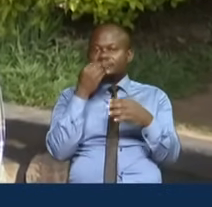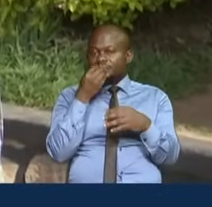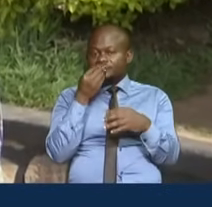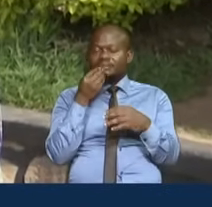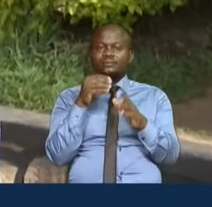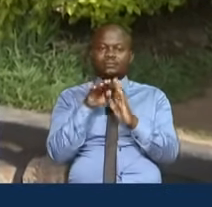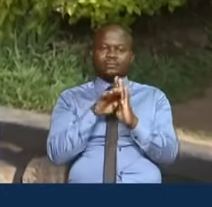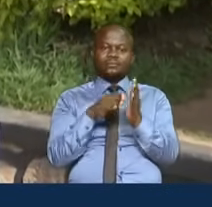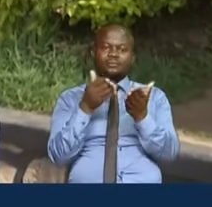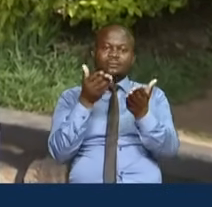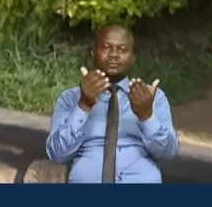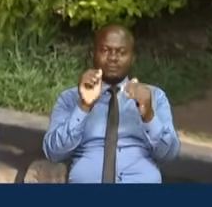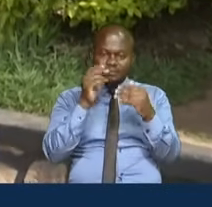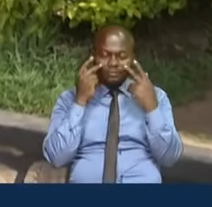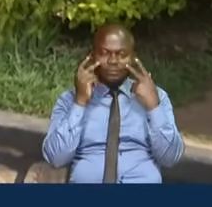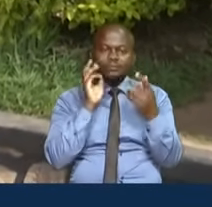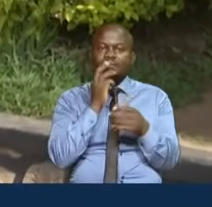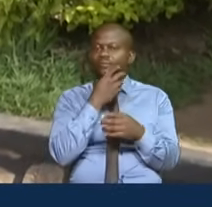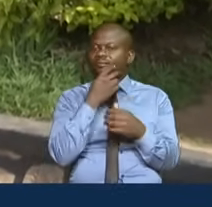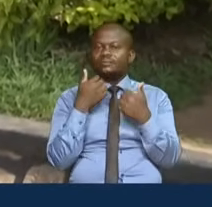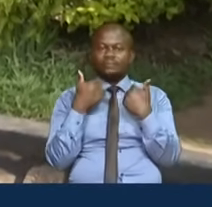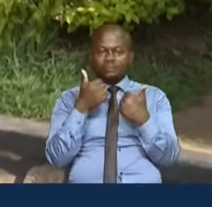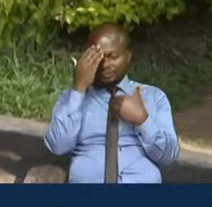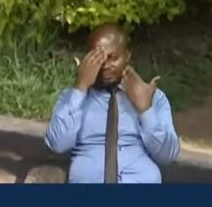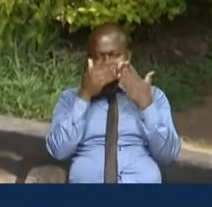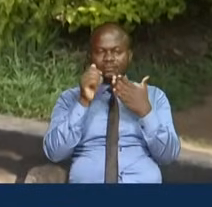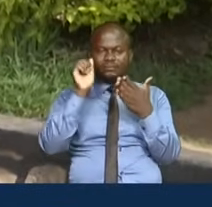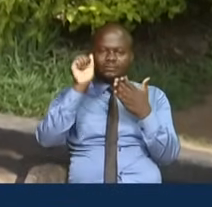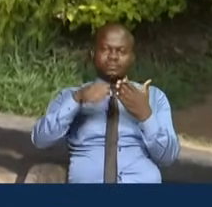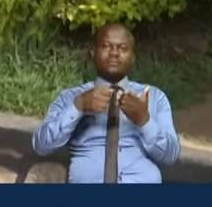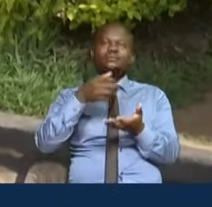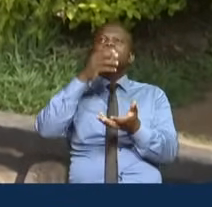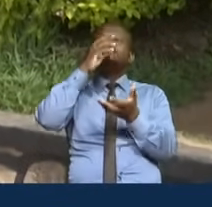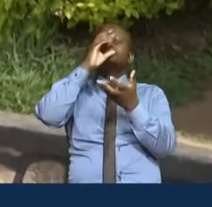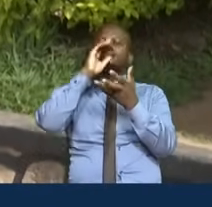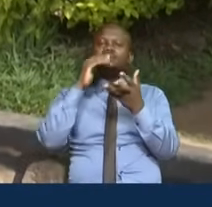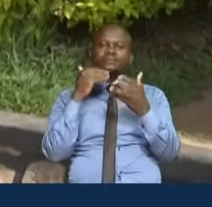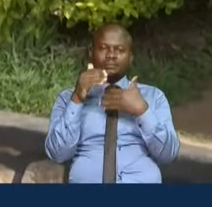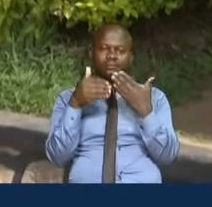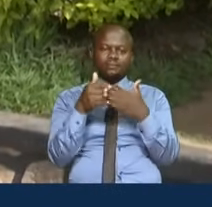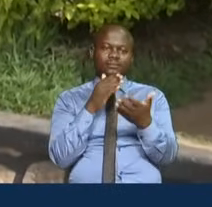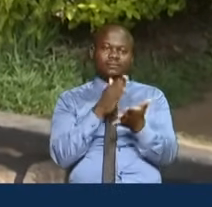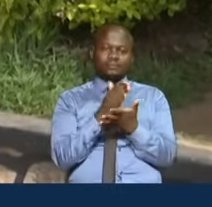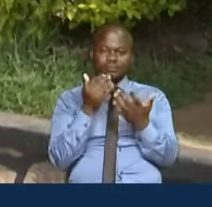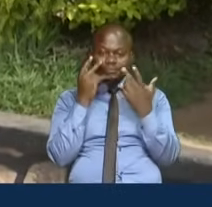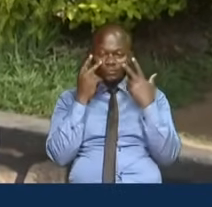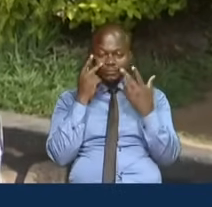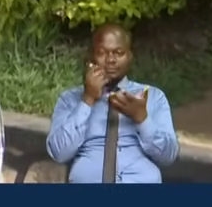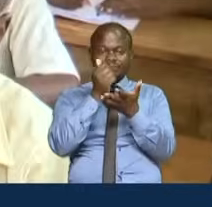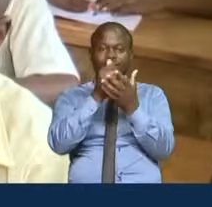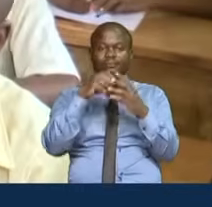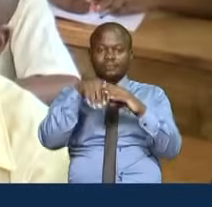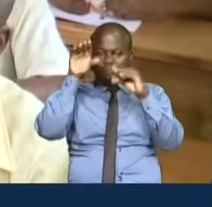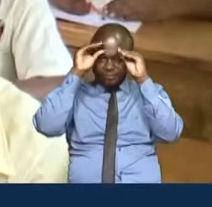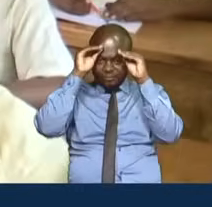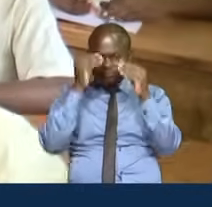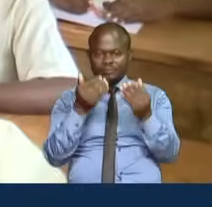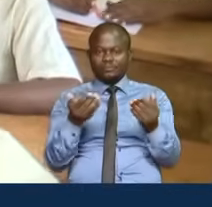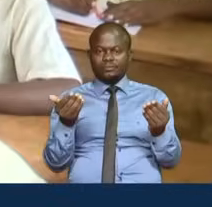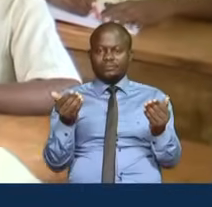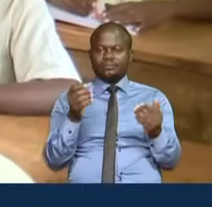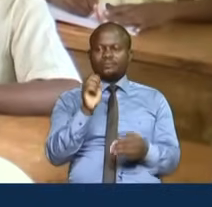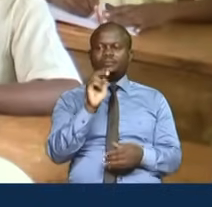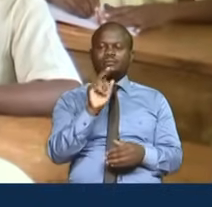turayigira, abasha kubona n'amazi asukuye kugira ngo abashe kunywa. Rwose ubona ko byafashije myigire y'abana. Cyakora